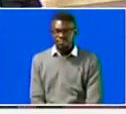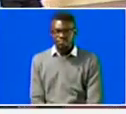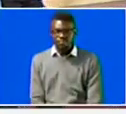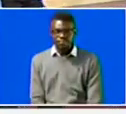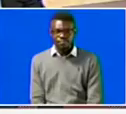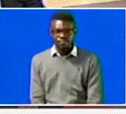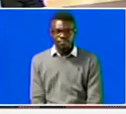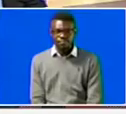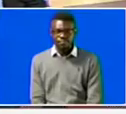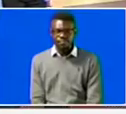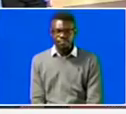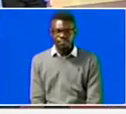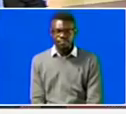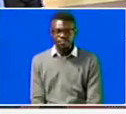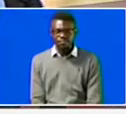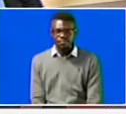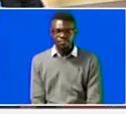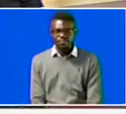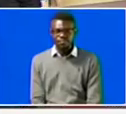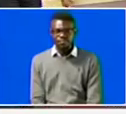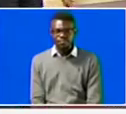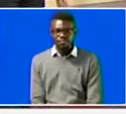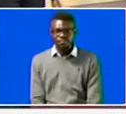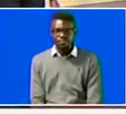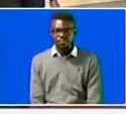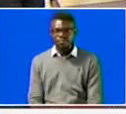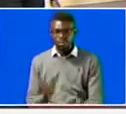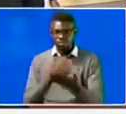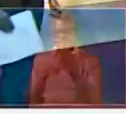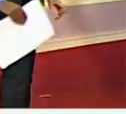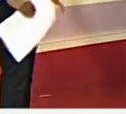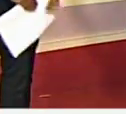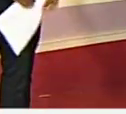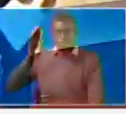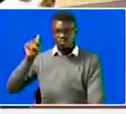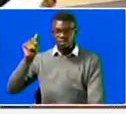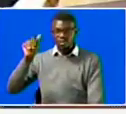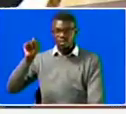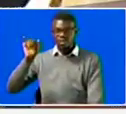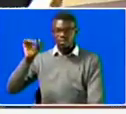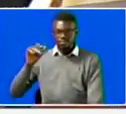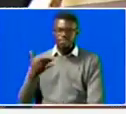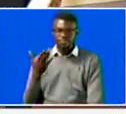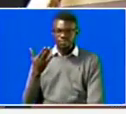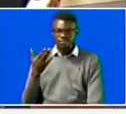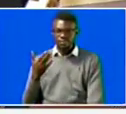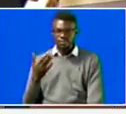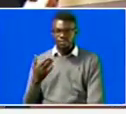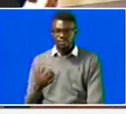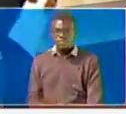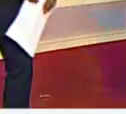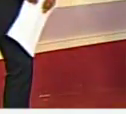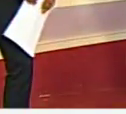Okay. Usemaje? Basikoe? Okay. Hii ni wimbo inaitwa Basikoe. Yeah. Inaonekana jamaa mmoja hapa ameipenda.